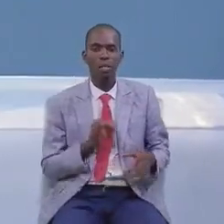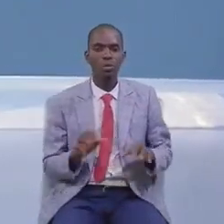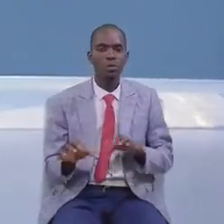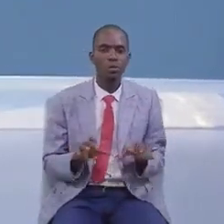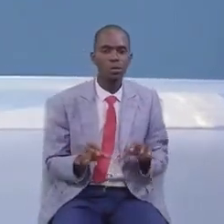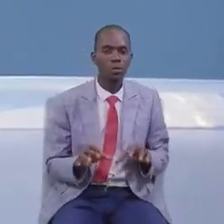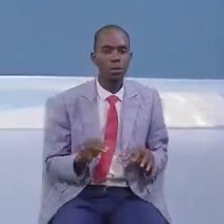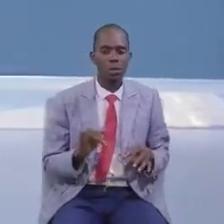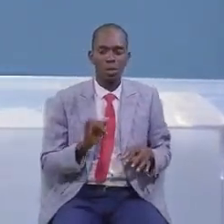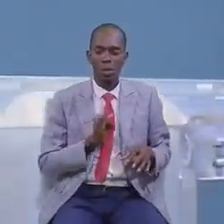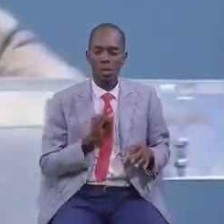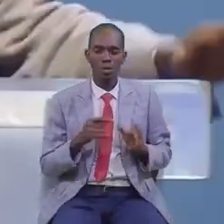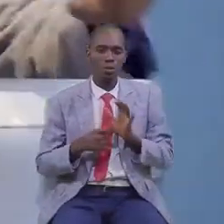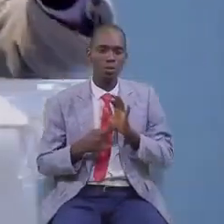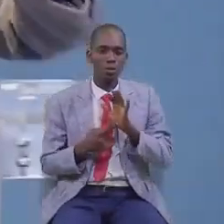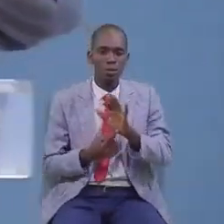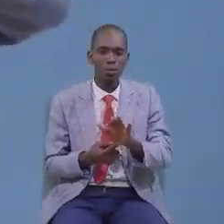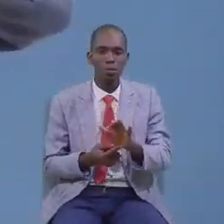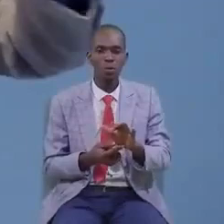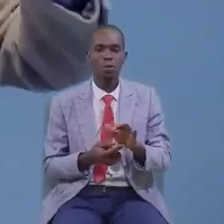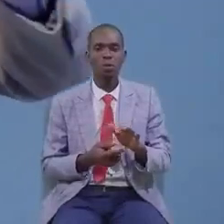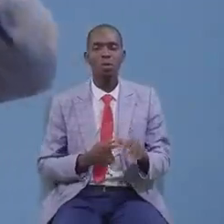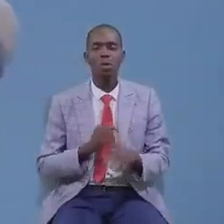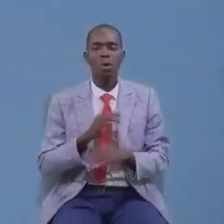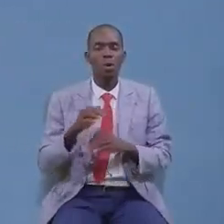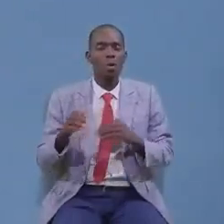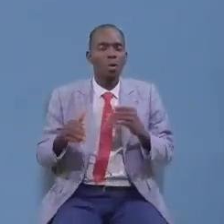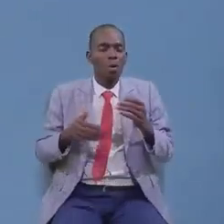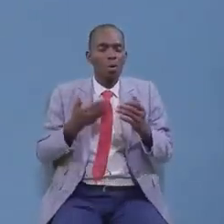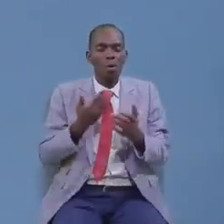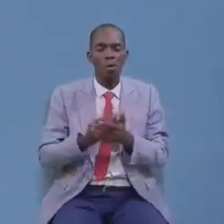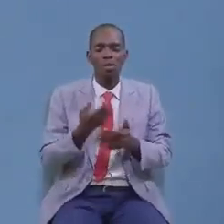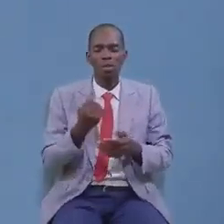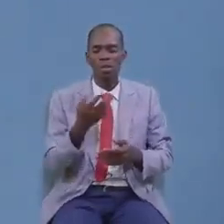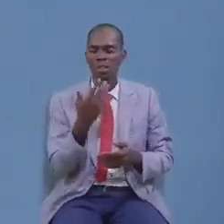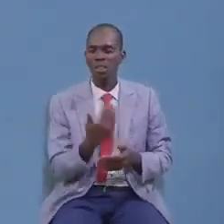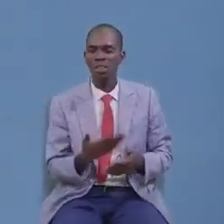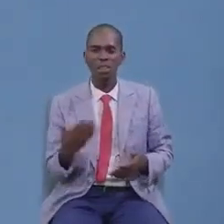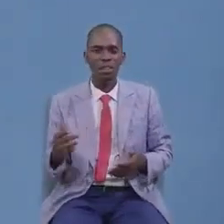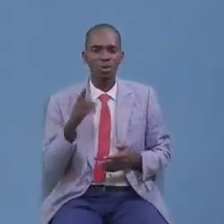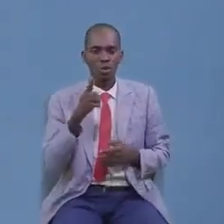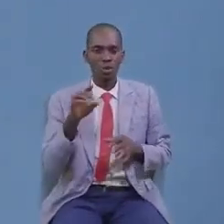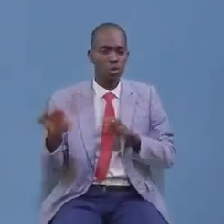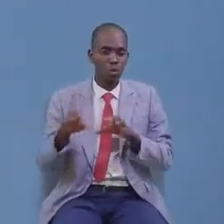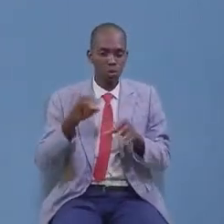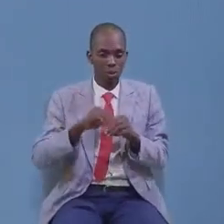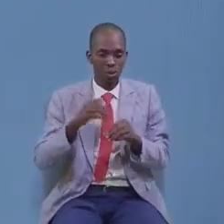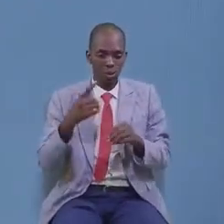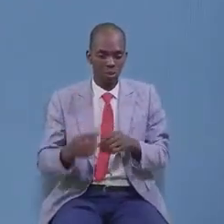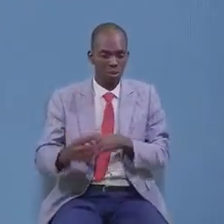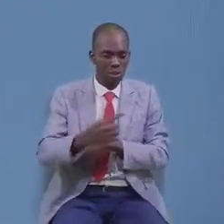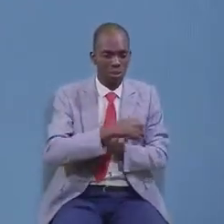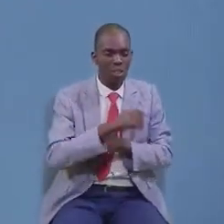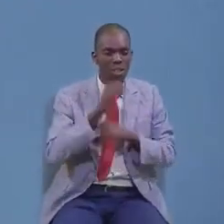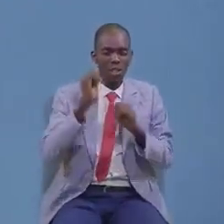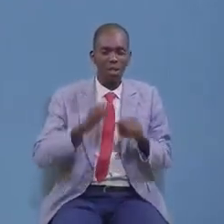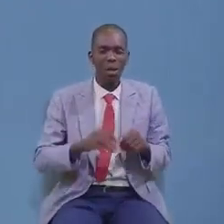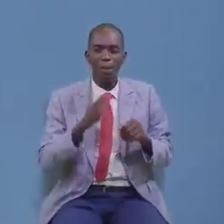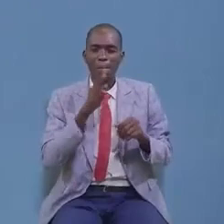I perform. నేను ఆ విధంగా ముందుకు వెళ్తాను. All the things you do in the day can be summarized into